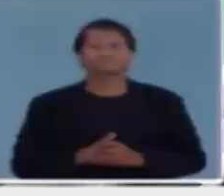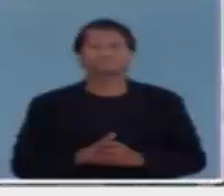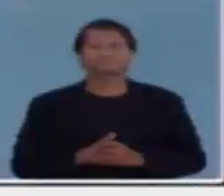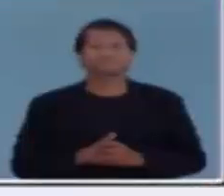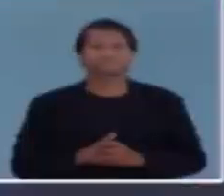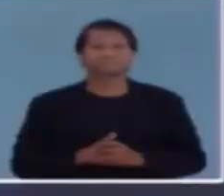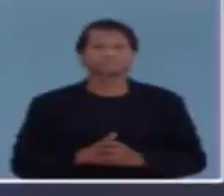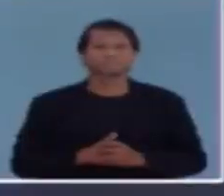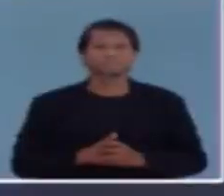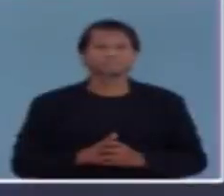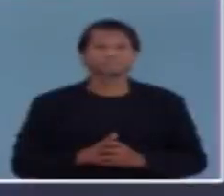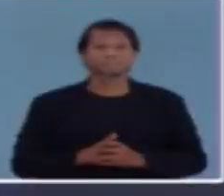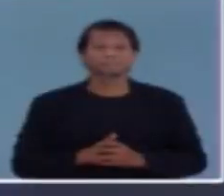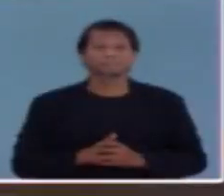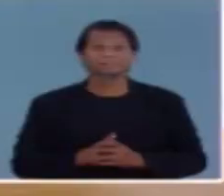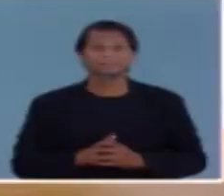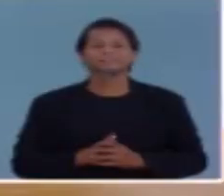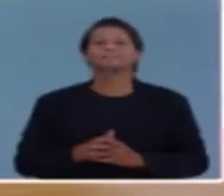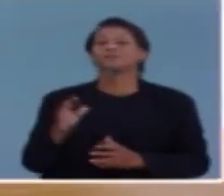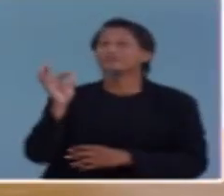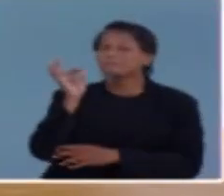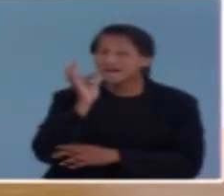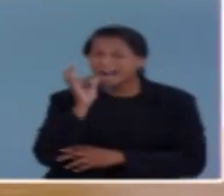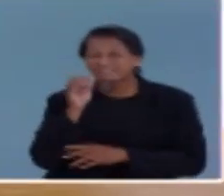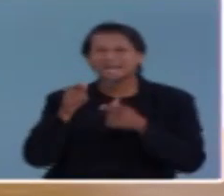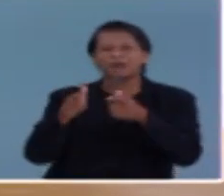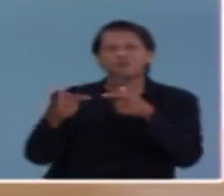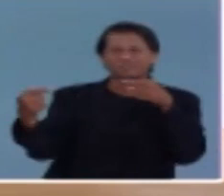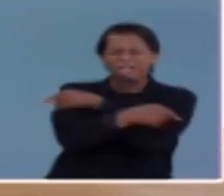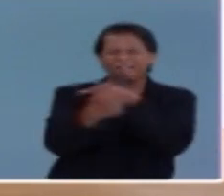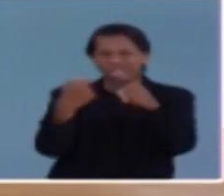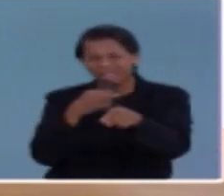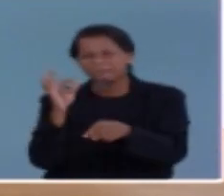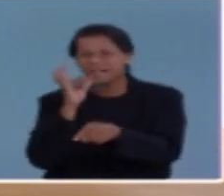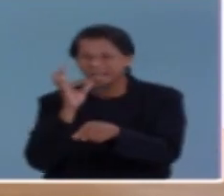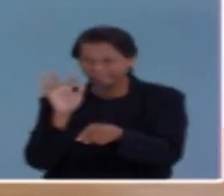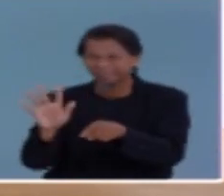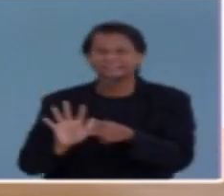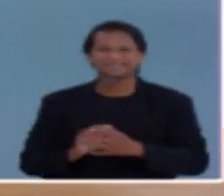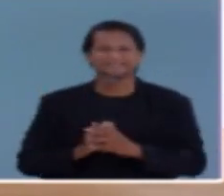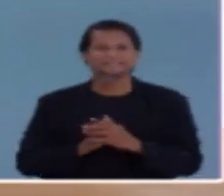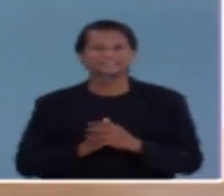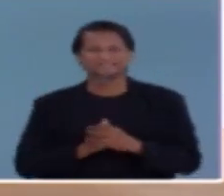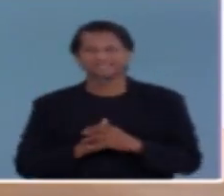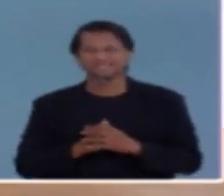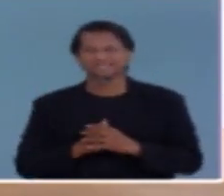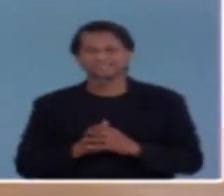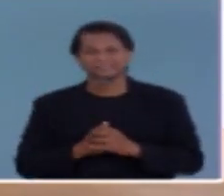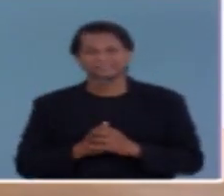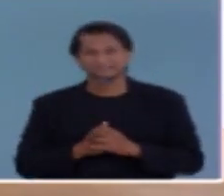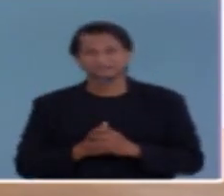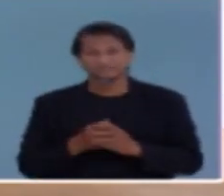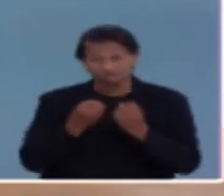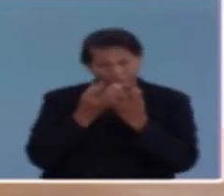Baik, pemirsa, mohon maaf tampaknya ada kendala komunikasi dengan rekan kami di Gianyar, Bali. Kita ke libur panjang Tahun